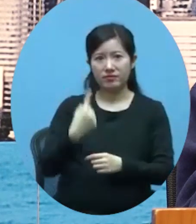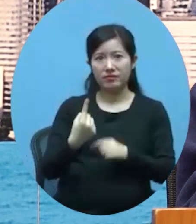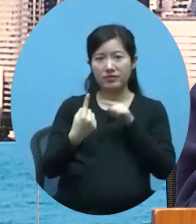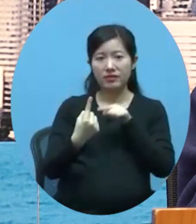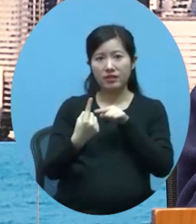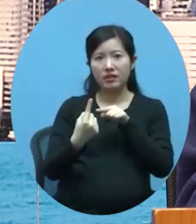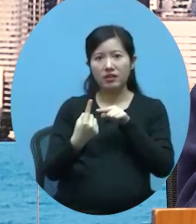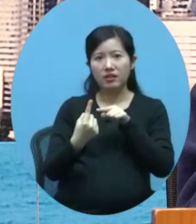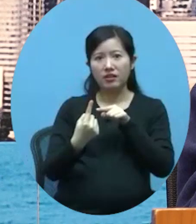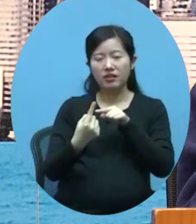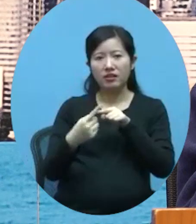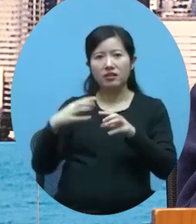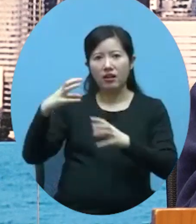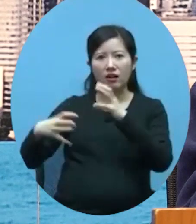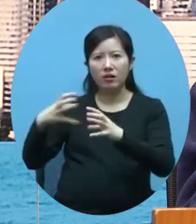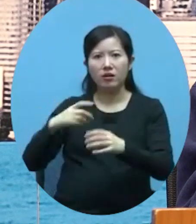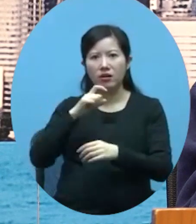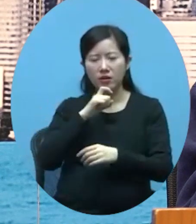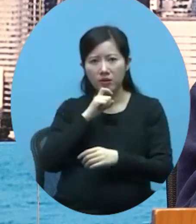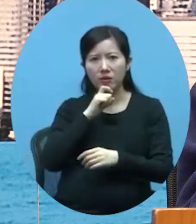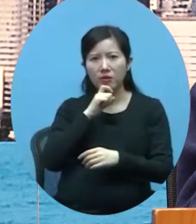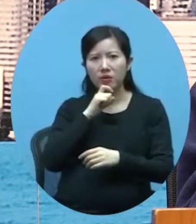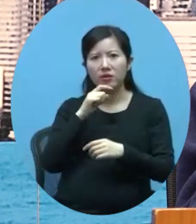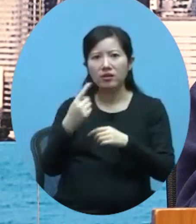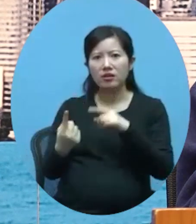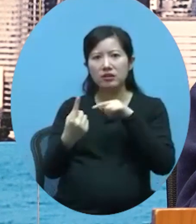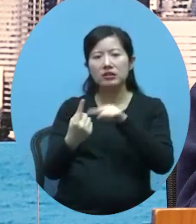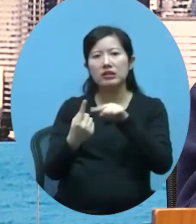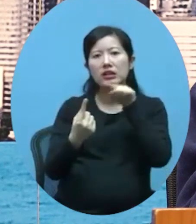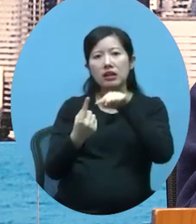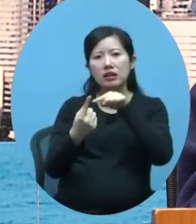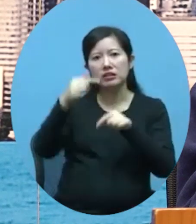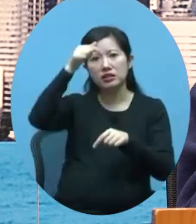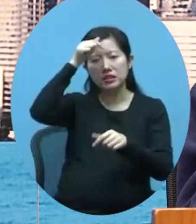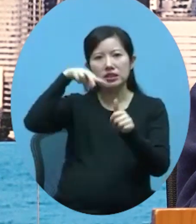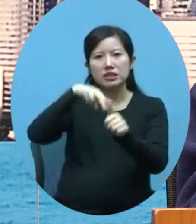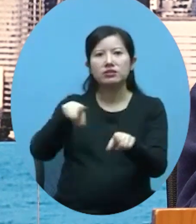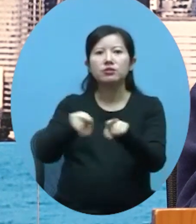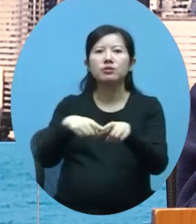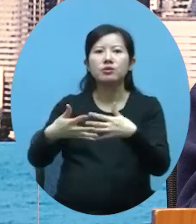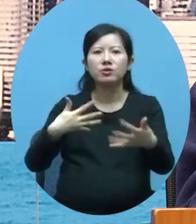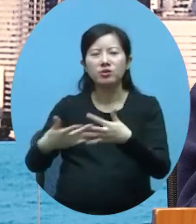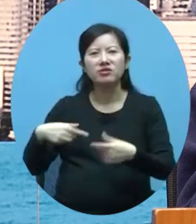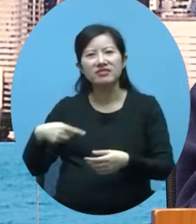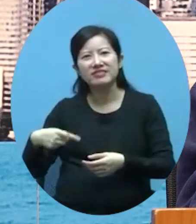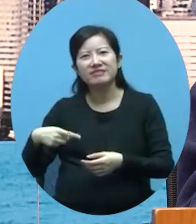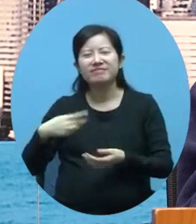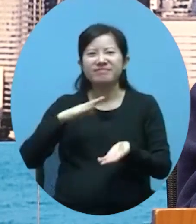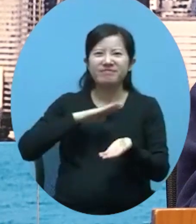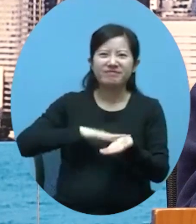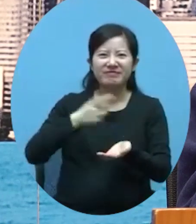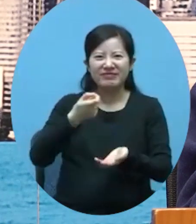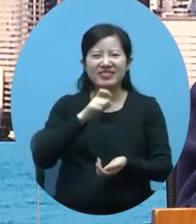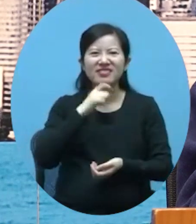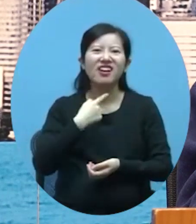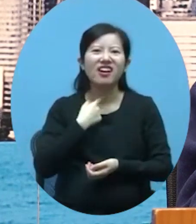一个曾经开会的人士就应该是医管局的同事那他就有点不舒服有点喉咙